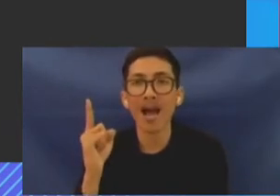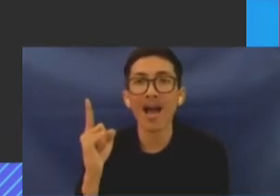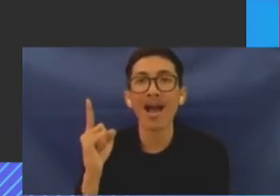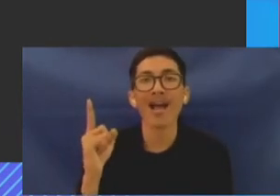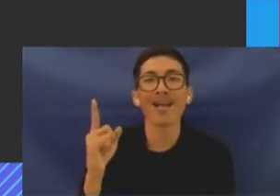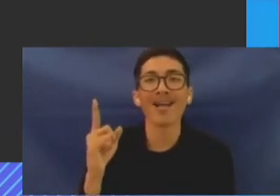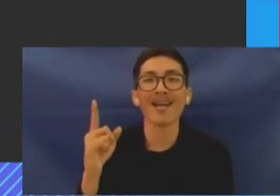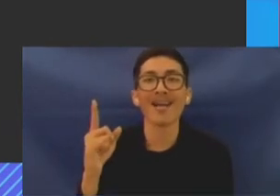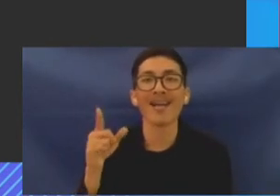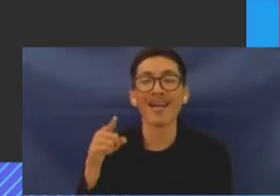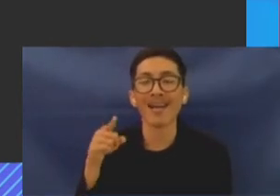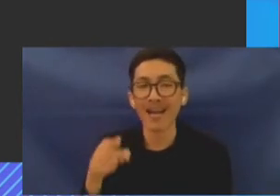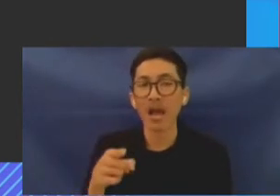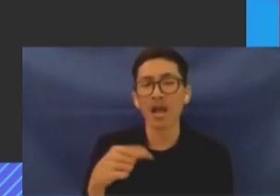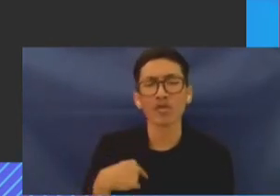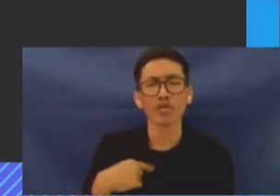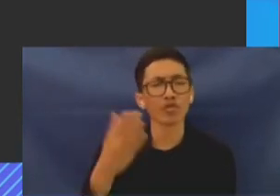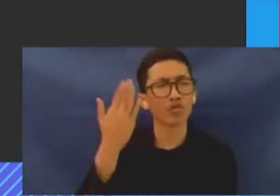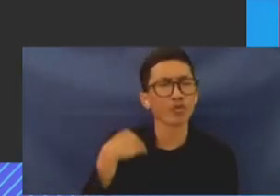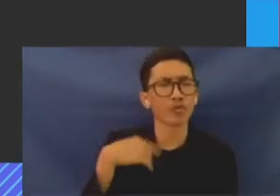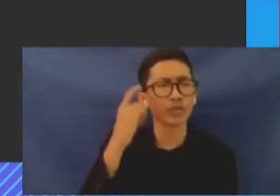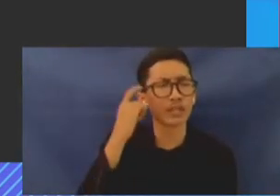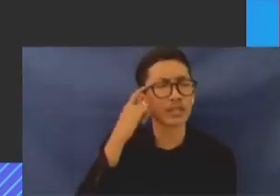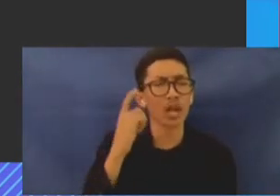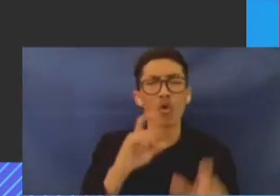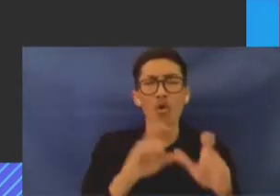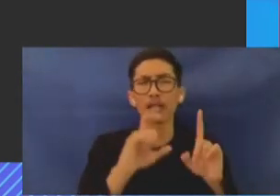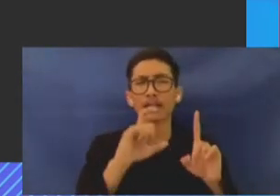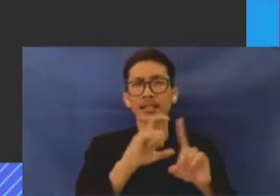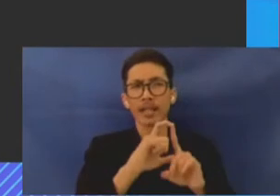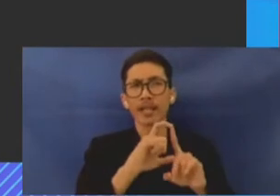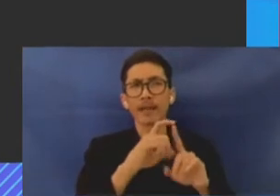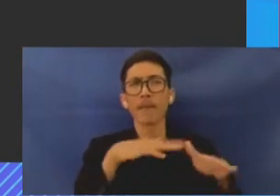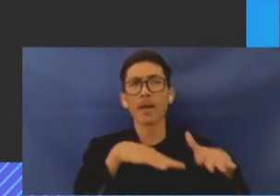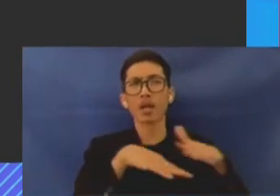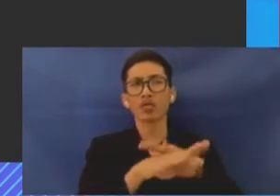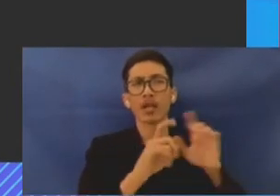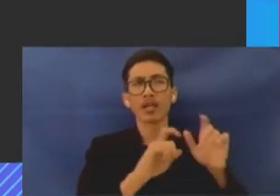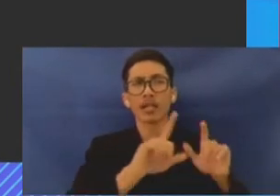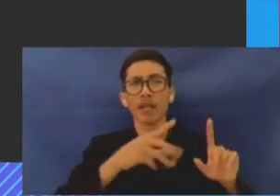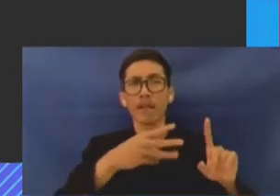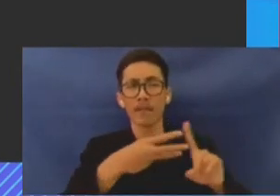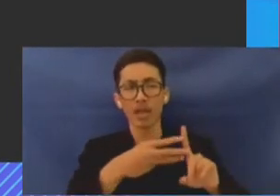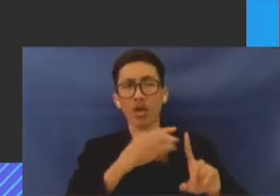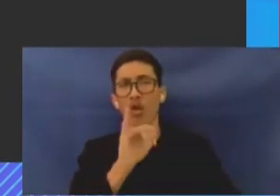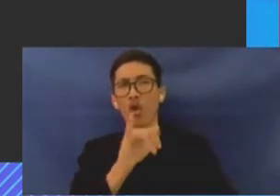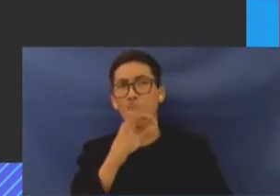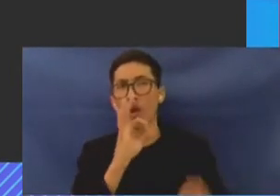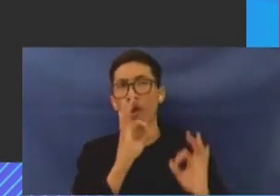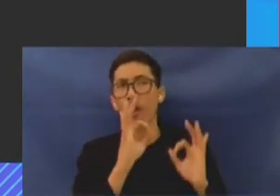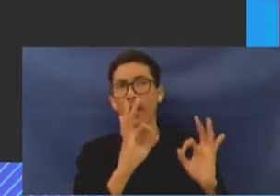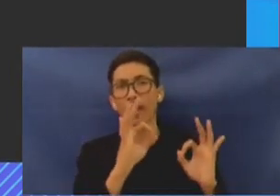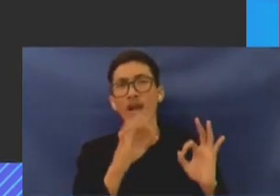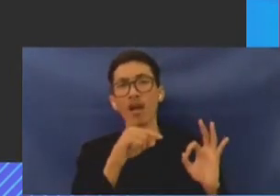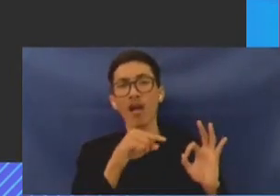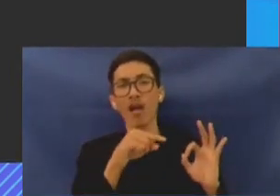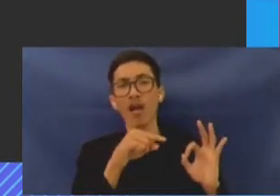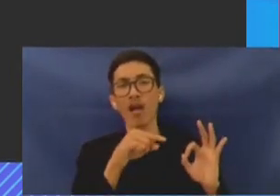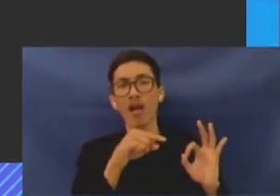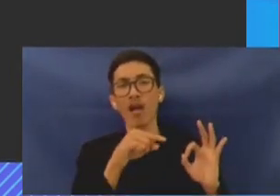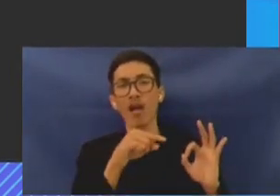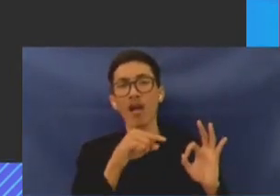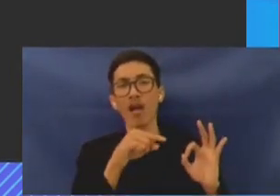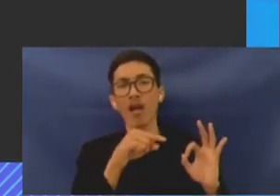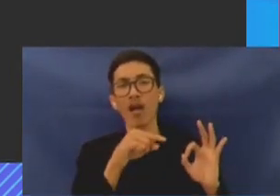saya di SLB. Jadi pada saat itu saya fokus memang untuk mempersiapkan dia bisa lancar baca